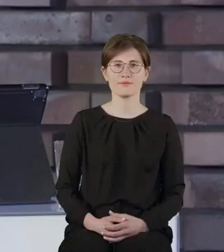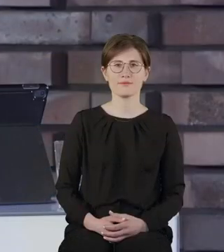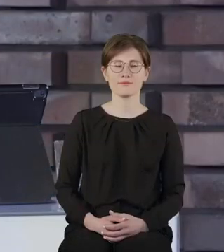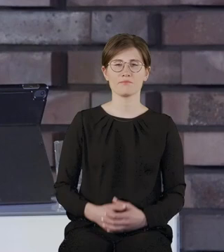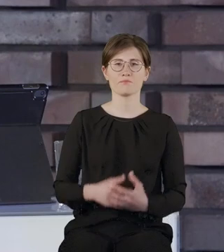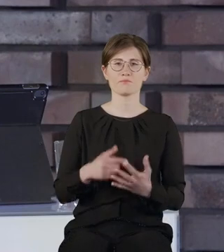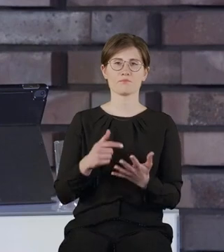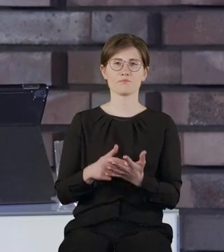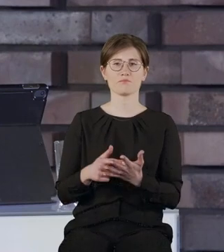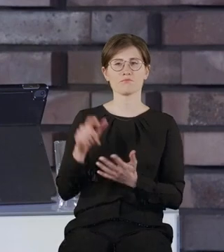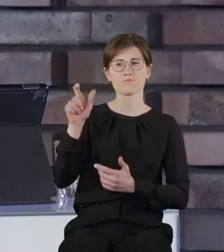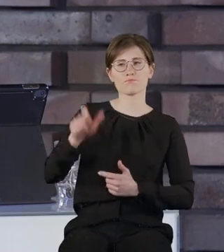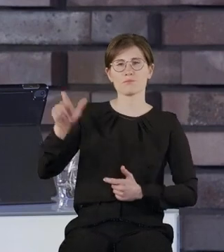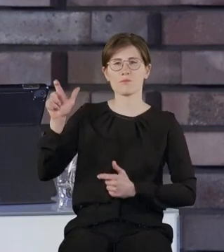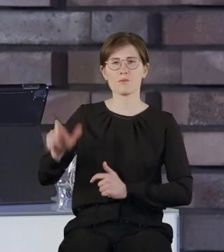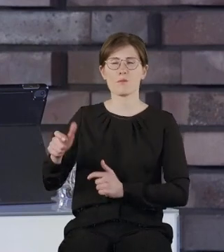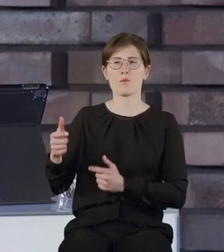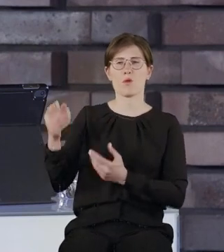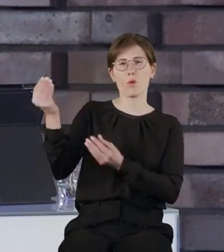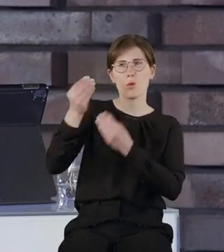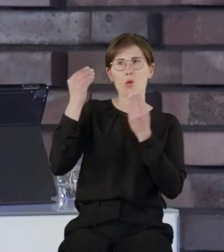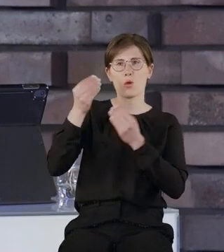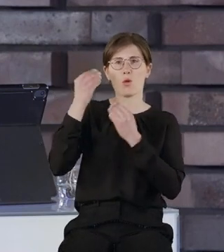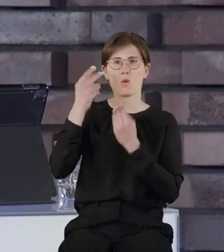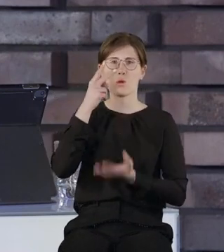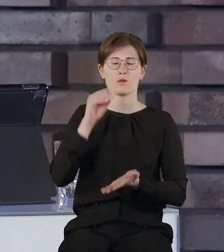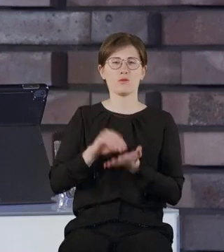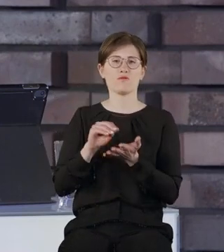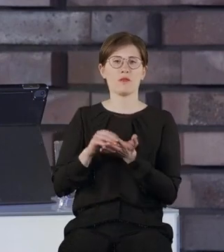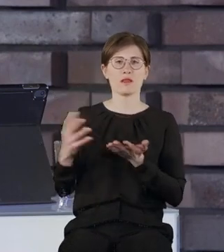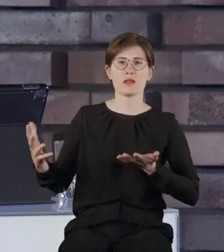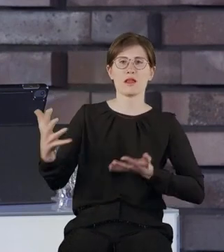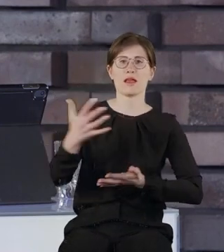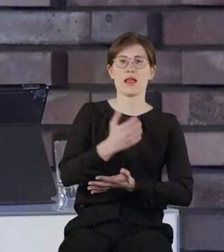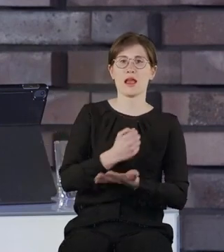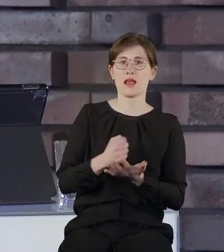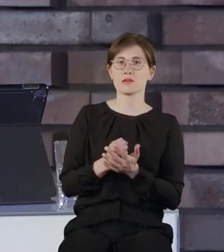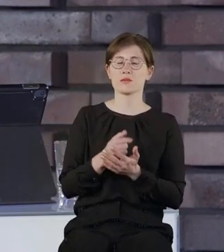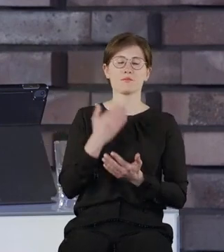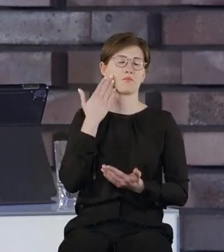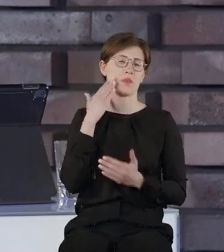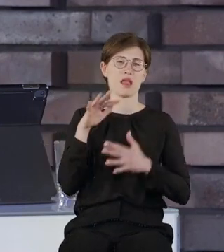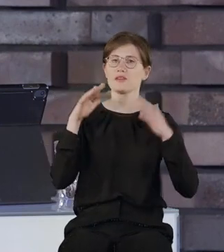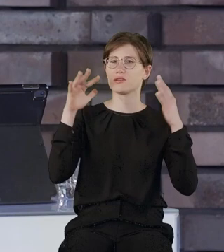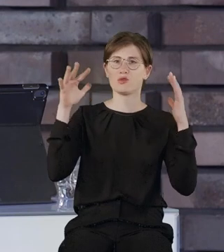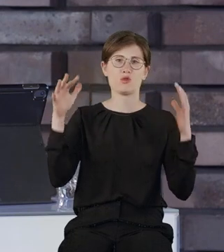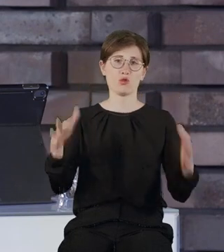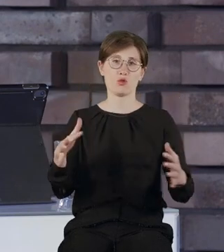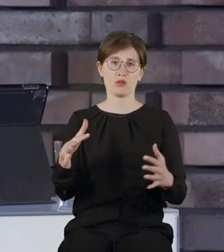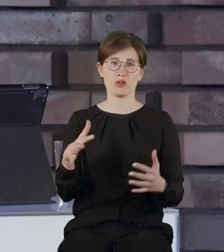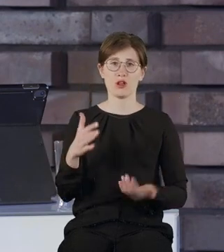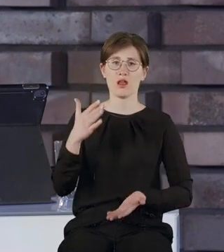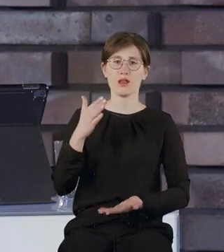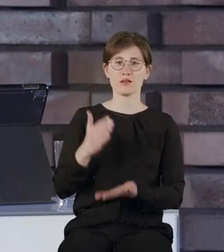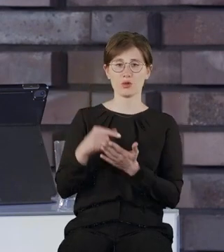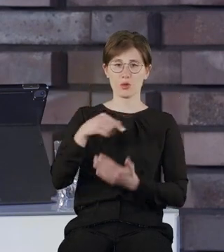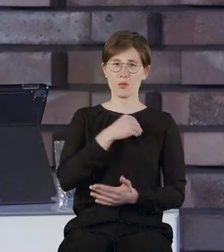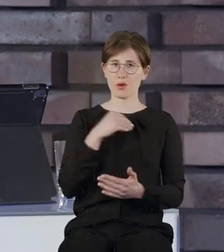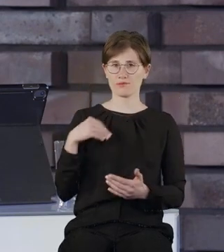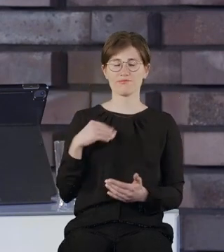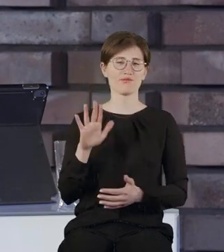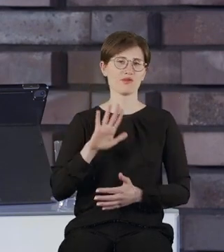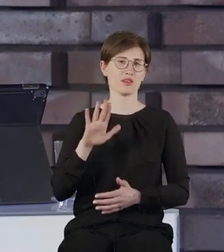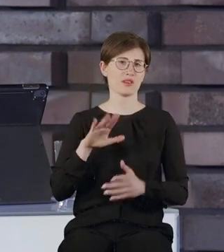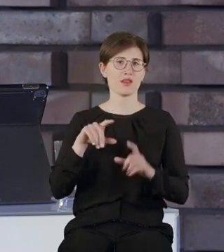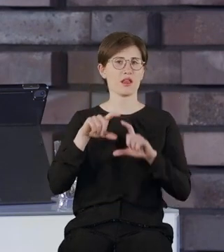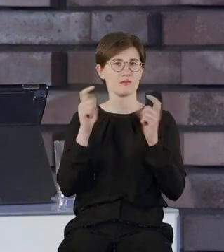Dorobek naukowy pracowników Wydziału Teologicznego Uniwersytetu Śląskiego jest znaczący na nie tylko gruncie polskiej teologii,